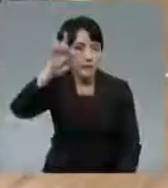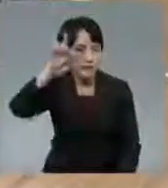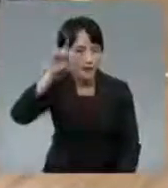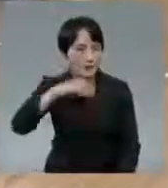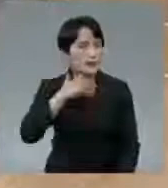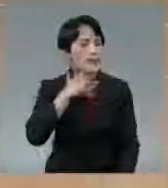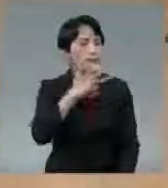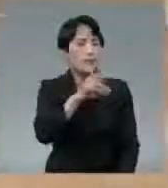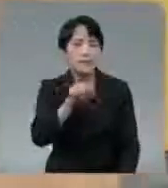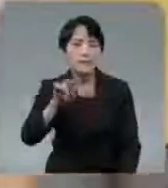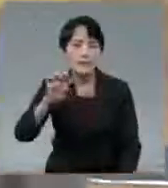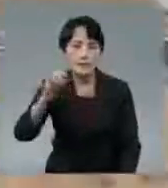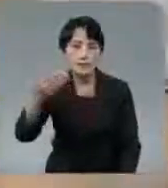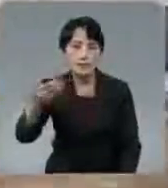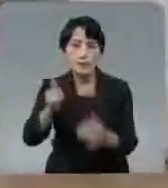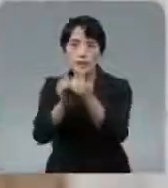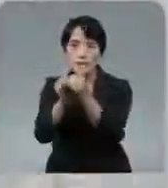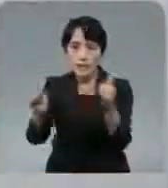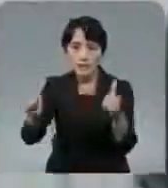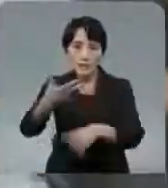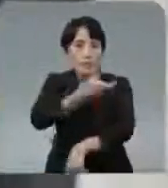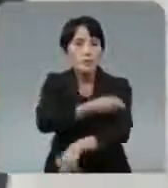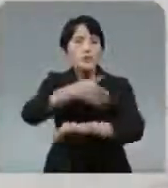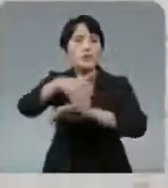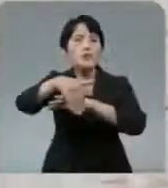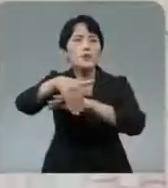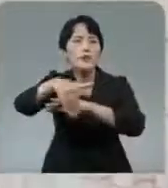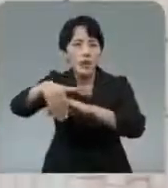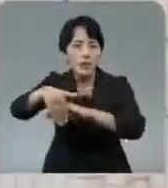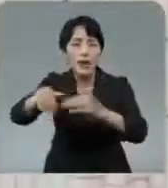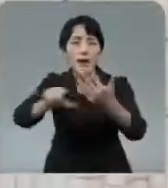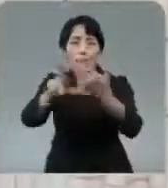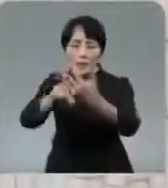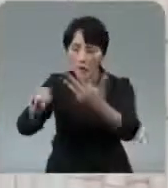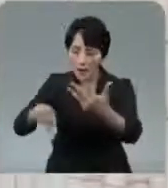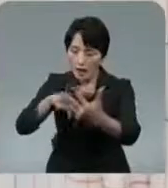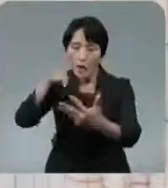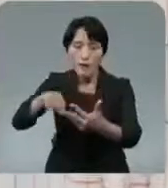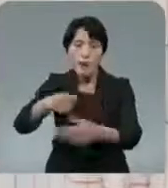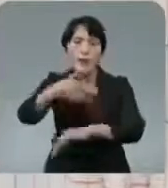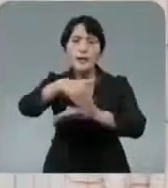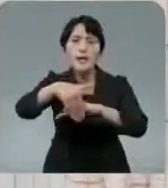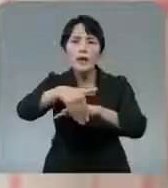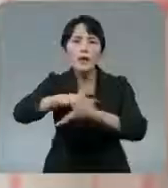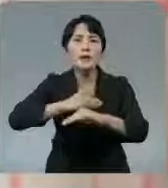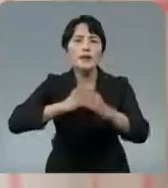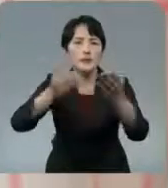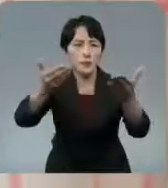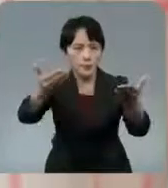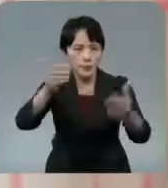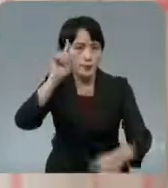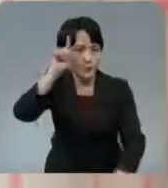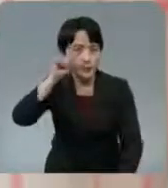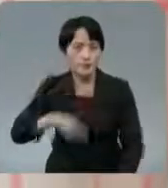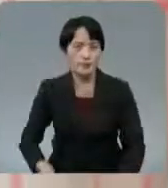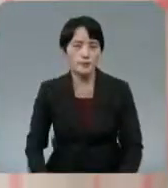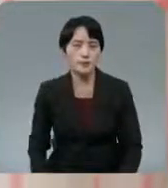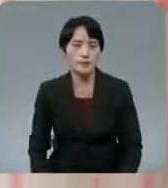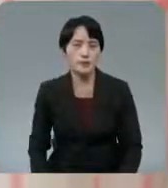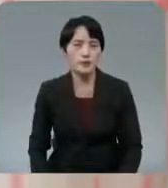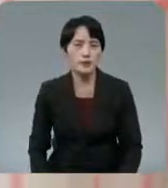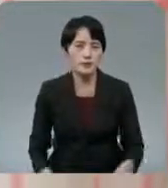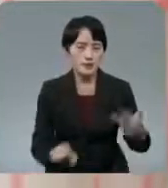40.000 auf 70 18 millionen zu das entspricht 13 7 prozent der einwohnerzahl